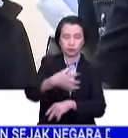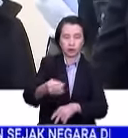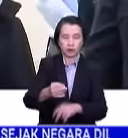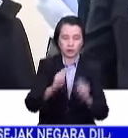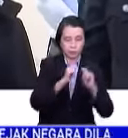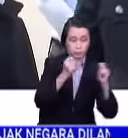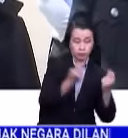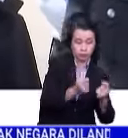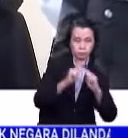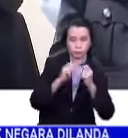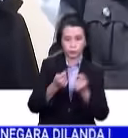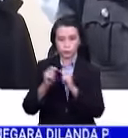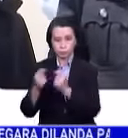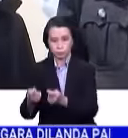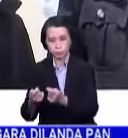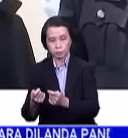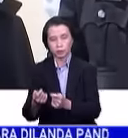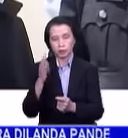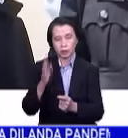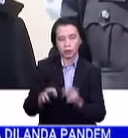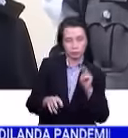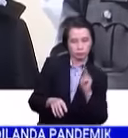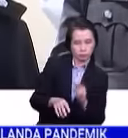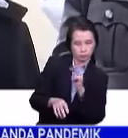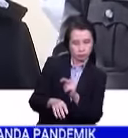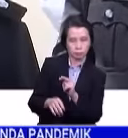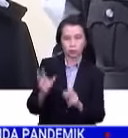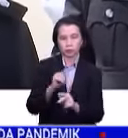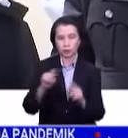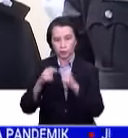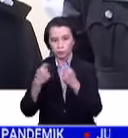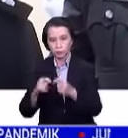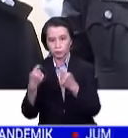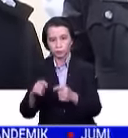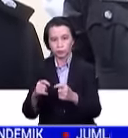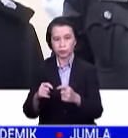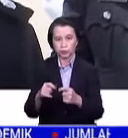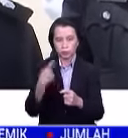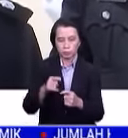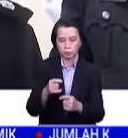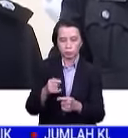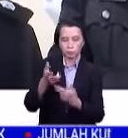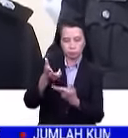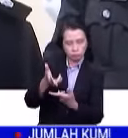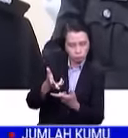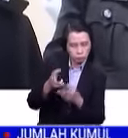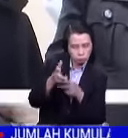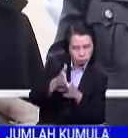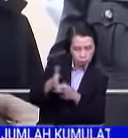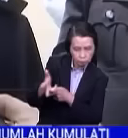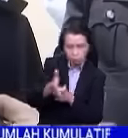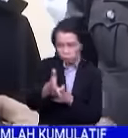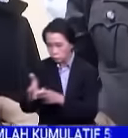tim-tim pematuhan, tim-tim pematuhan dan tim-tim snack check bagi memastikan tidak ada